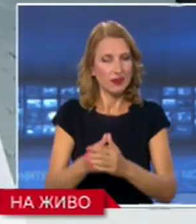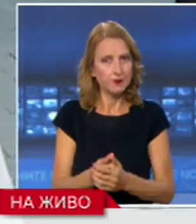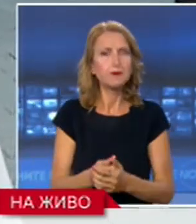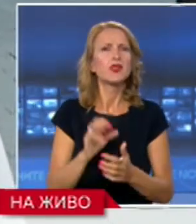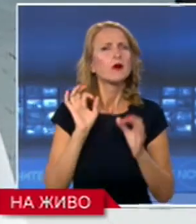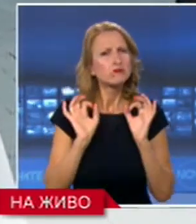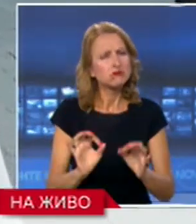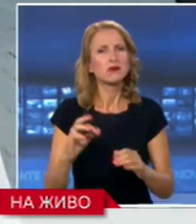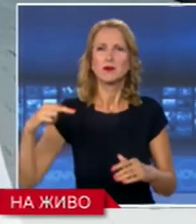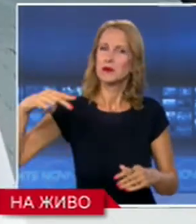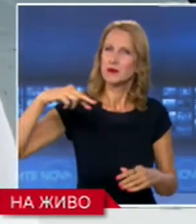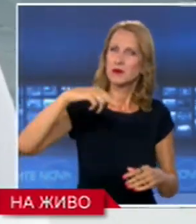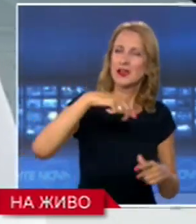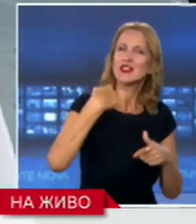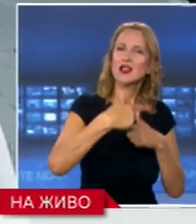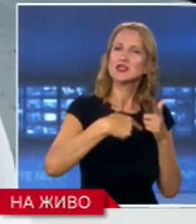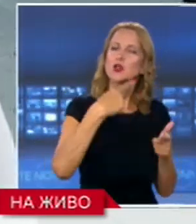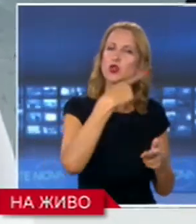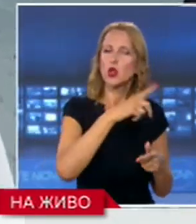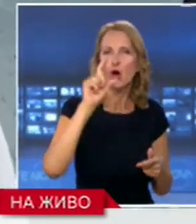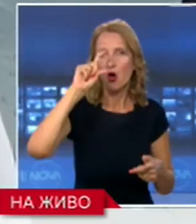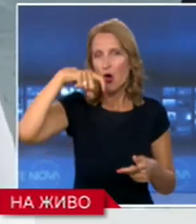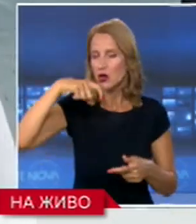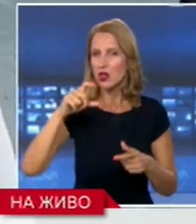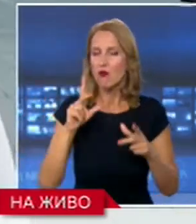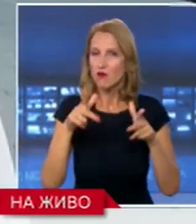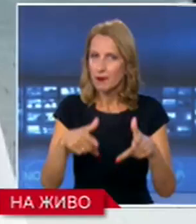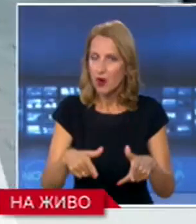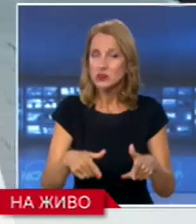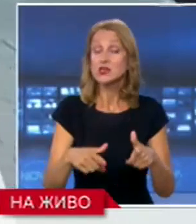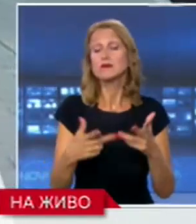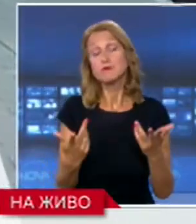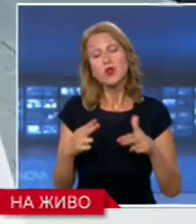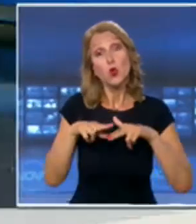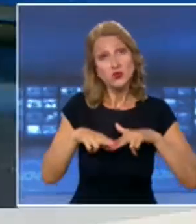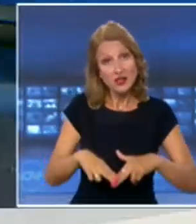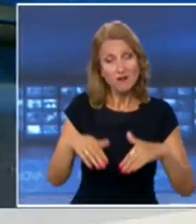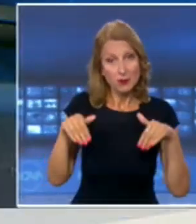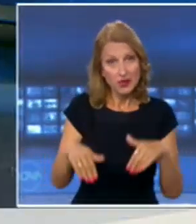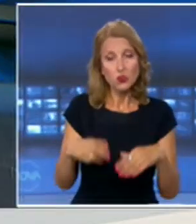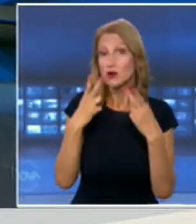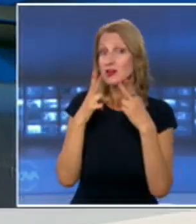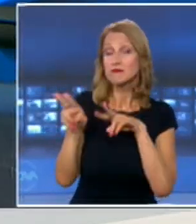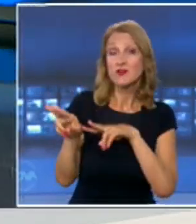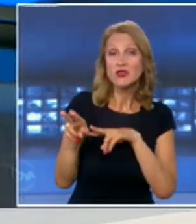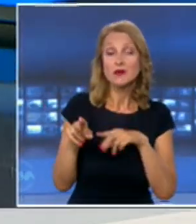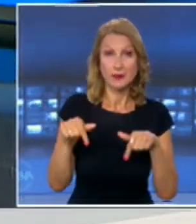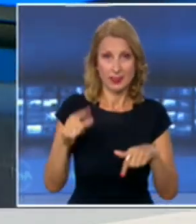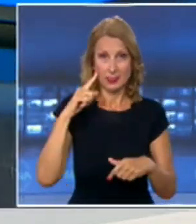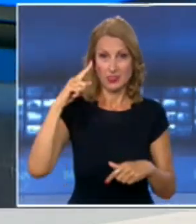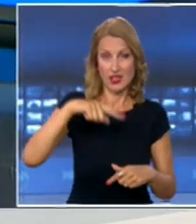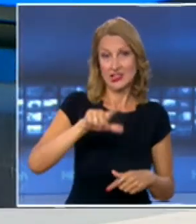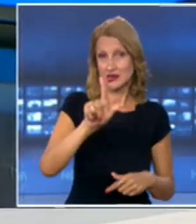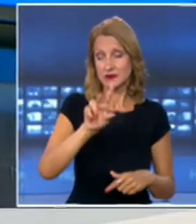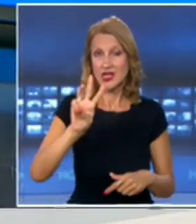стигат до Орлов мост, където завършват протестните вечери. Оставаме да проследим как ще се развие ден 73 от